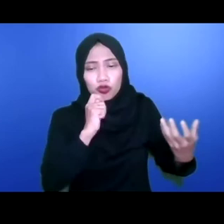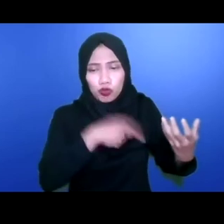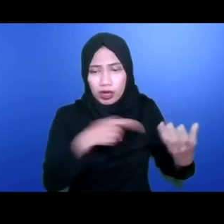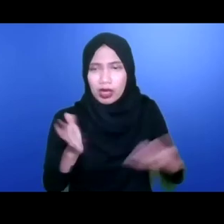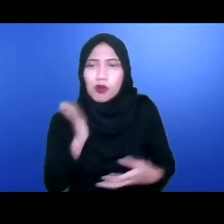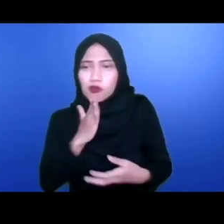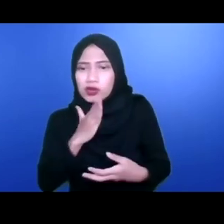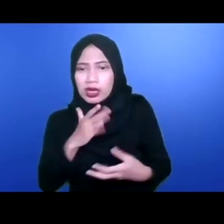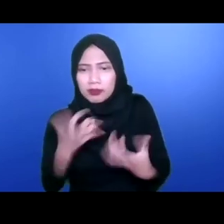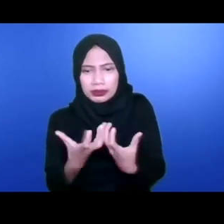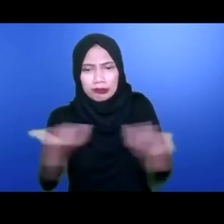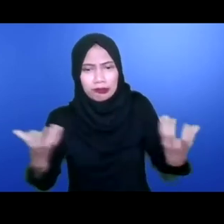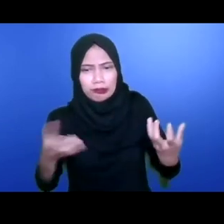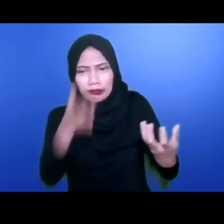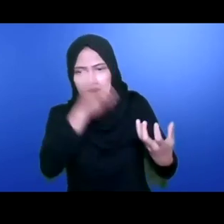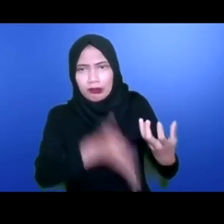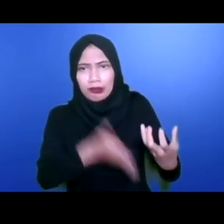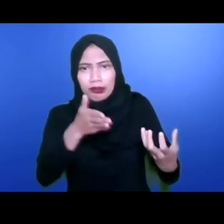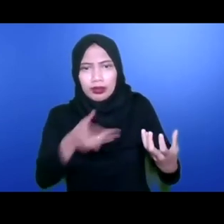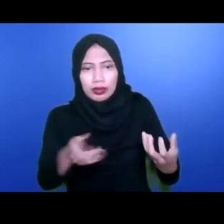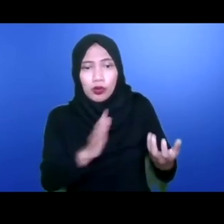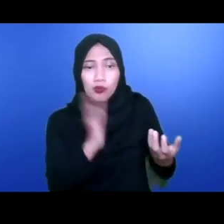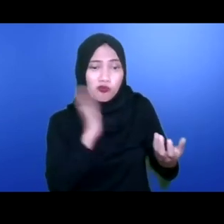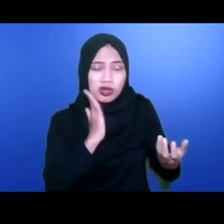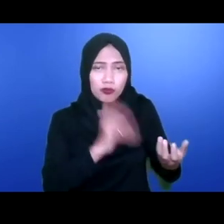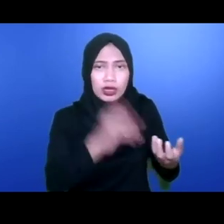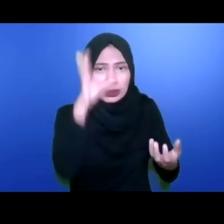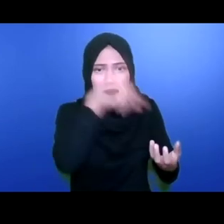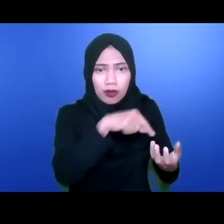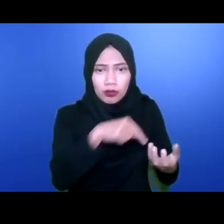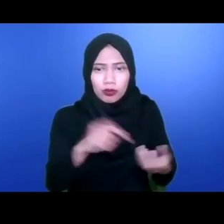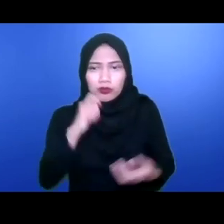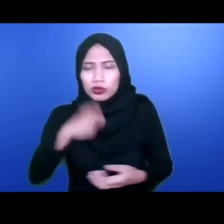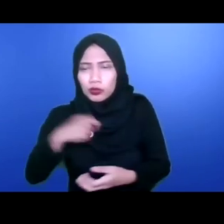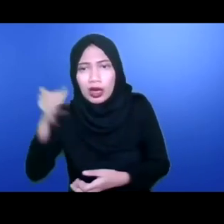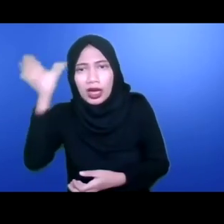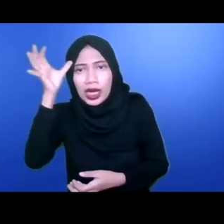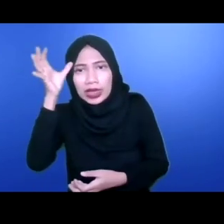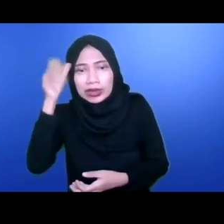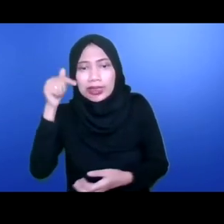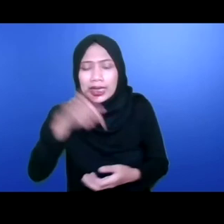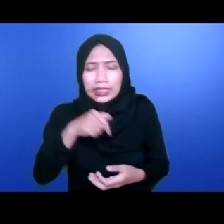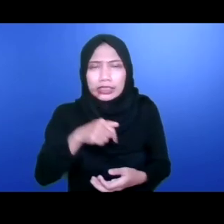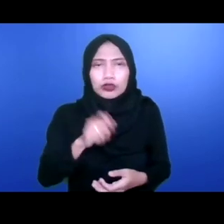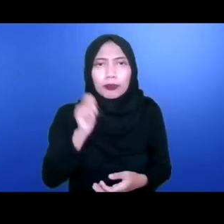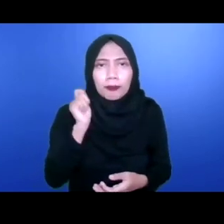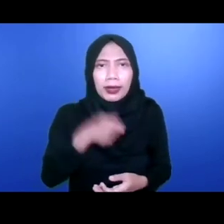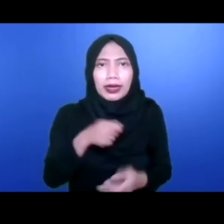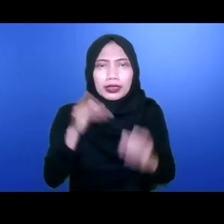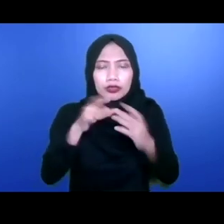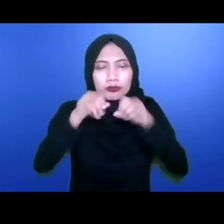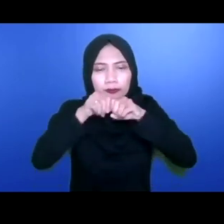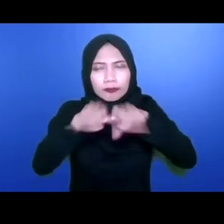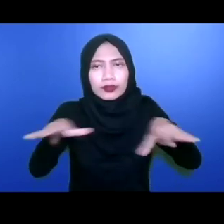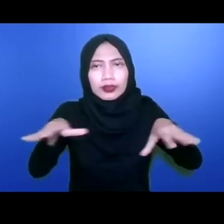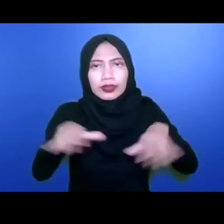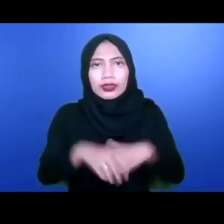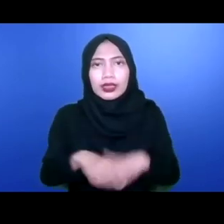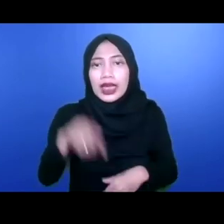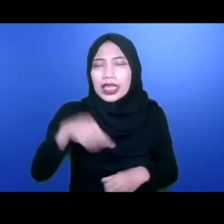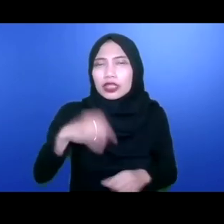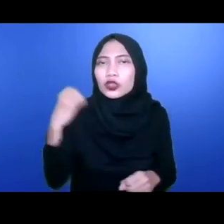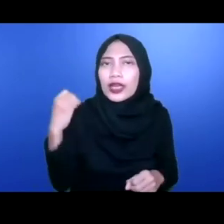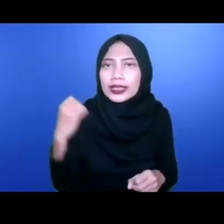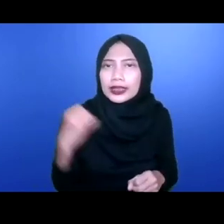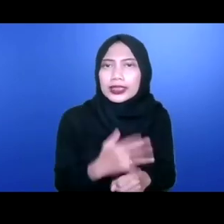Ini powerful kita gunakan untuk sebagai viral. Makanya kalau dari sisi customer saya bilang, ini free loh.